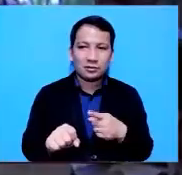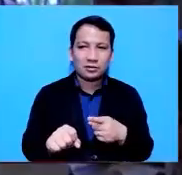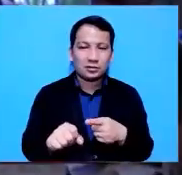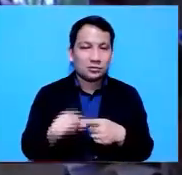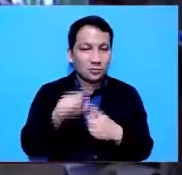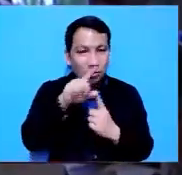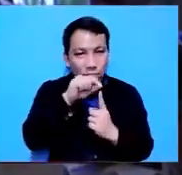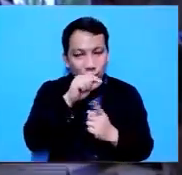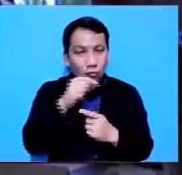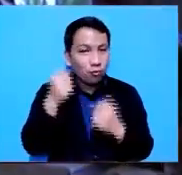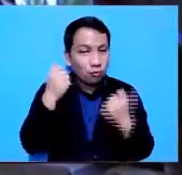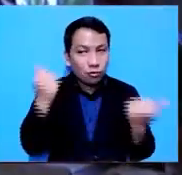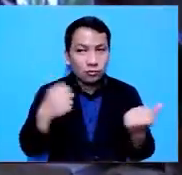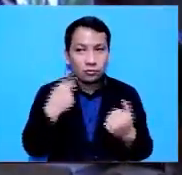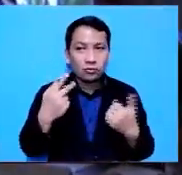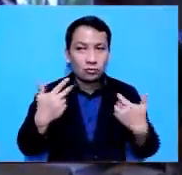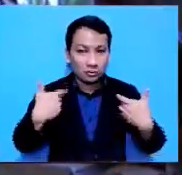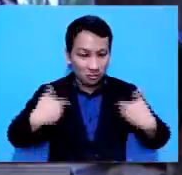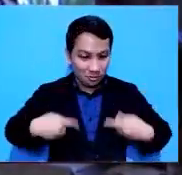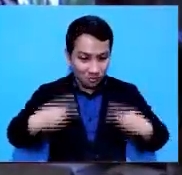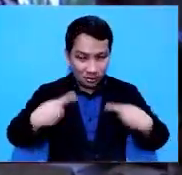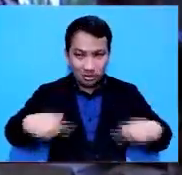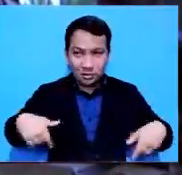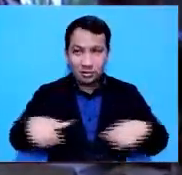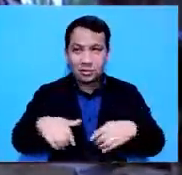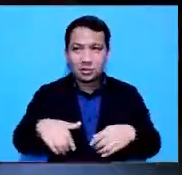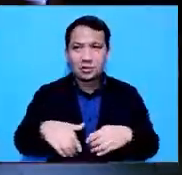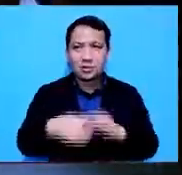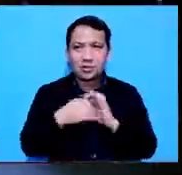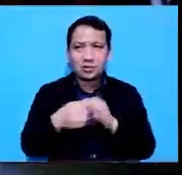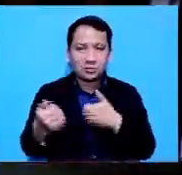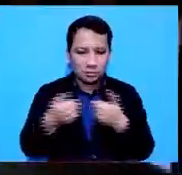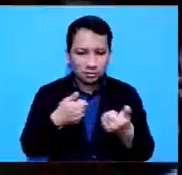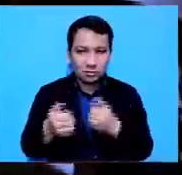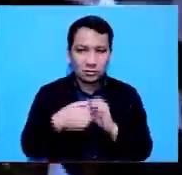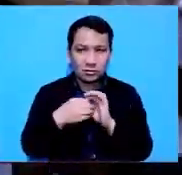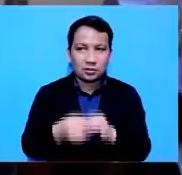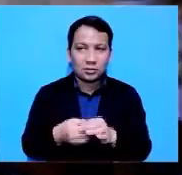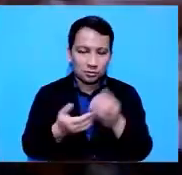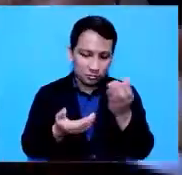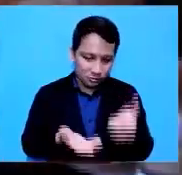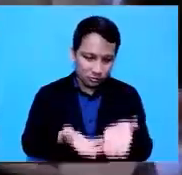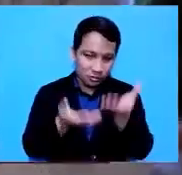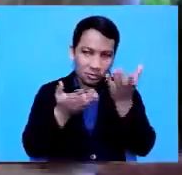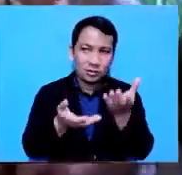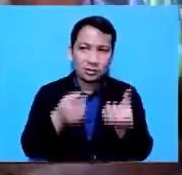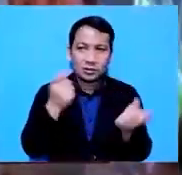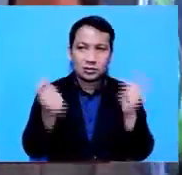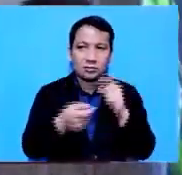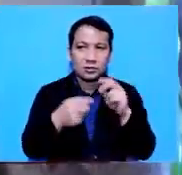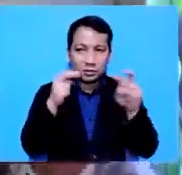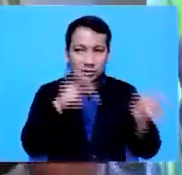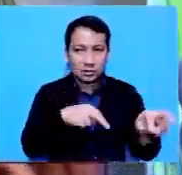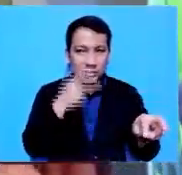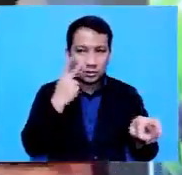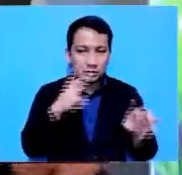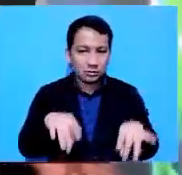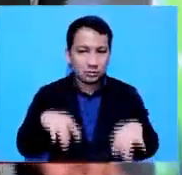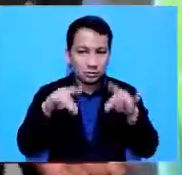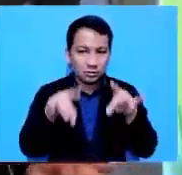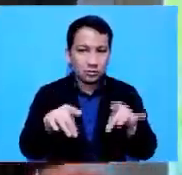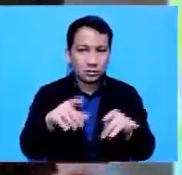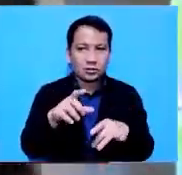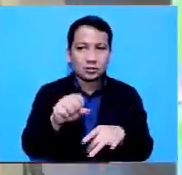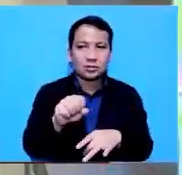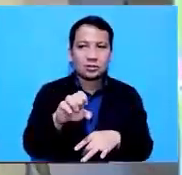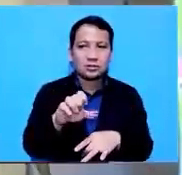todo, costume pa sila. Hindi lang po katuwaan ang contest. Layon daw nitong magbago ang tingin ng mga taga-Australia sa mga seagull.